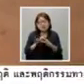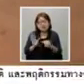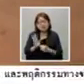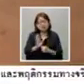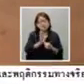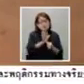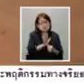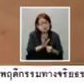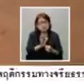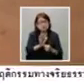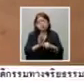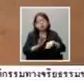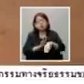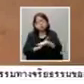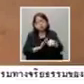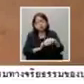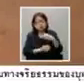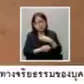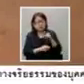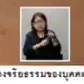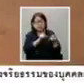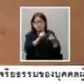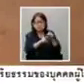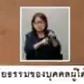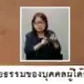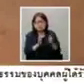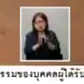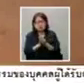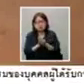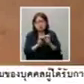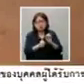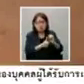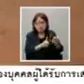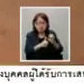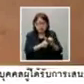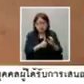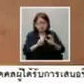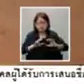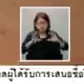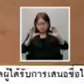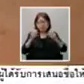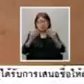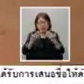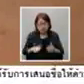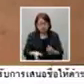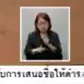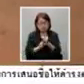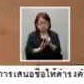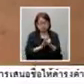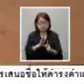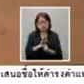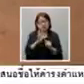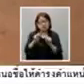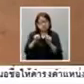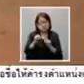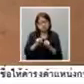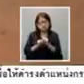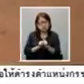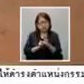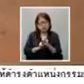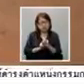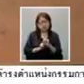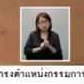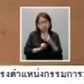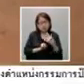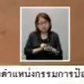ามข้อเท็จจริงและเสนอแนะปัญหาต่อคณะรัฐมนตรีไปแล้วนะครับตามรัฐธรรมนูญมาตรา152เรามีการอภิป